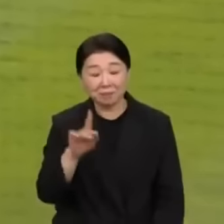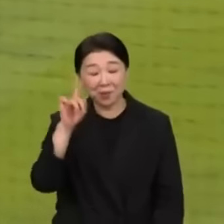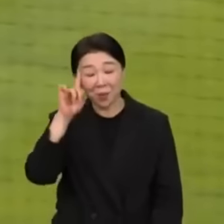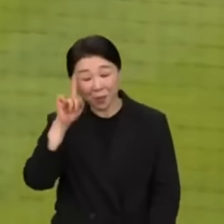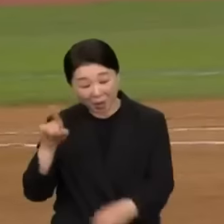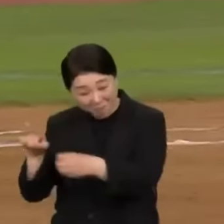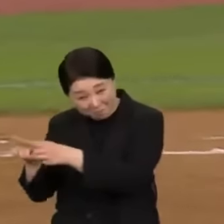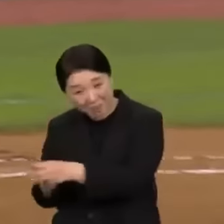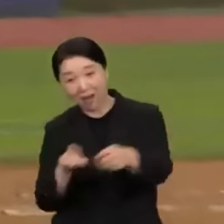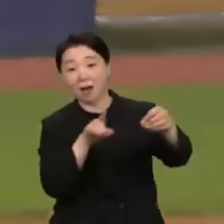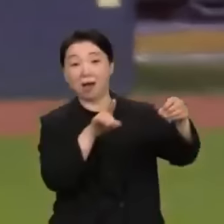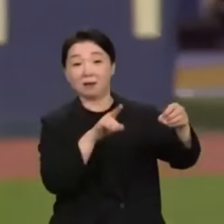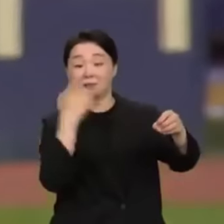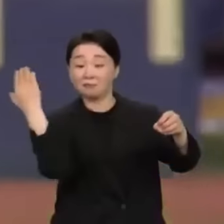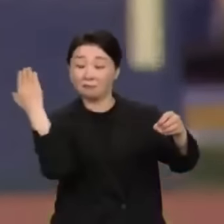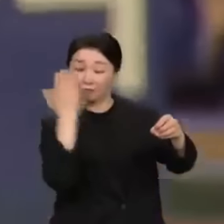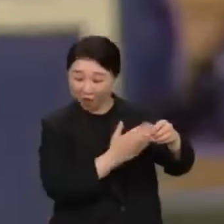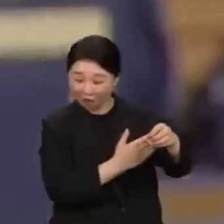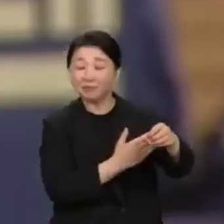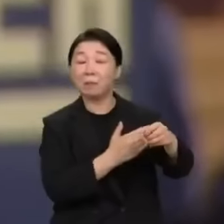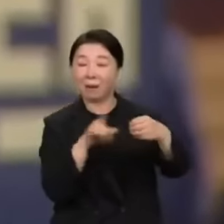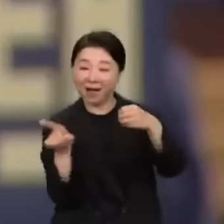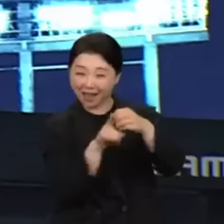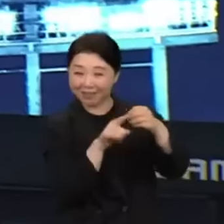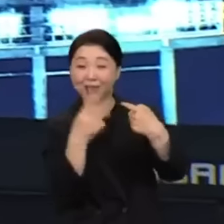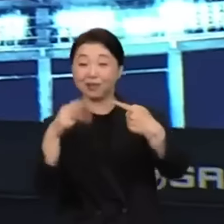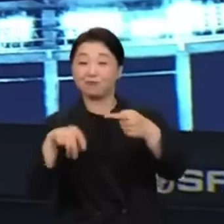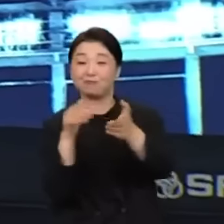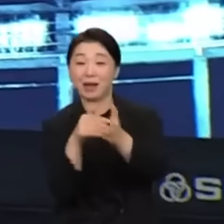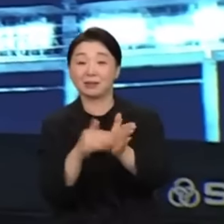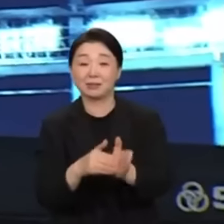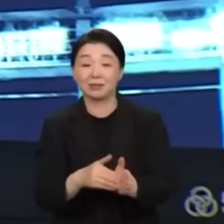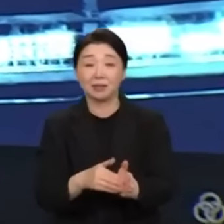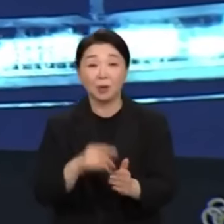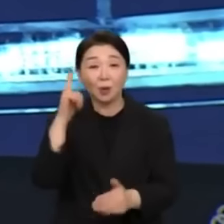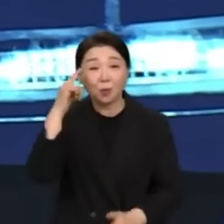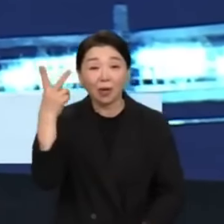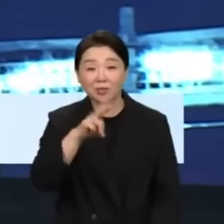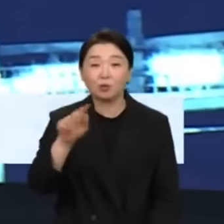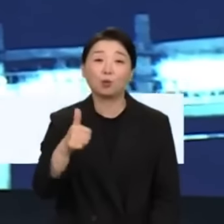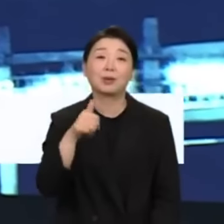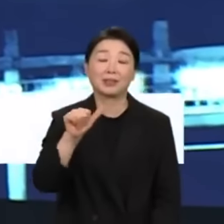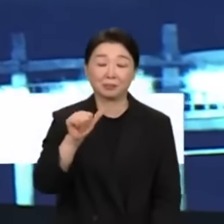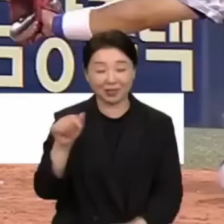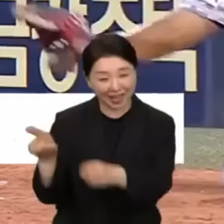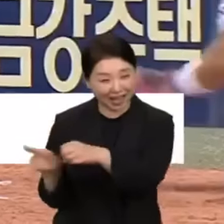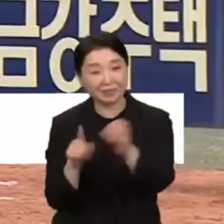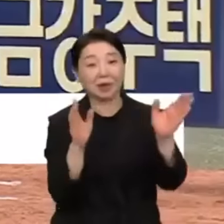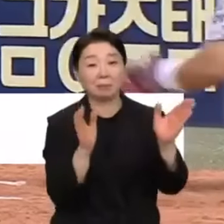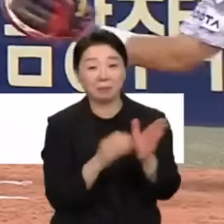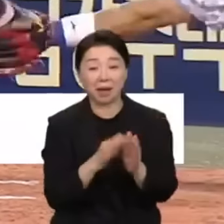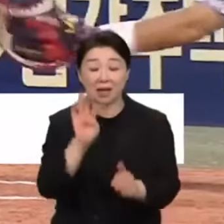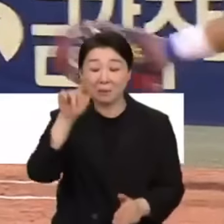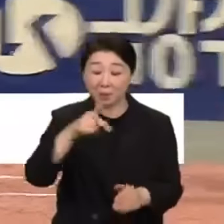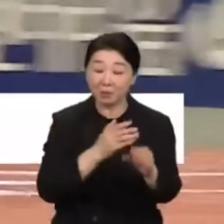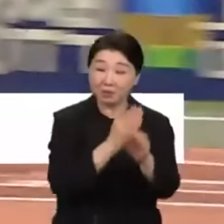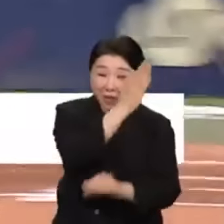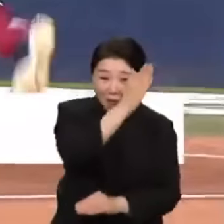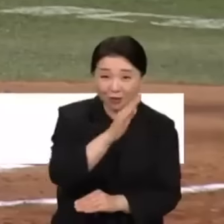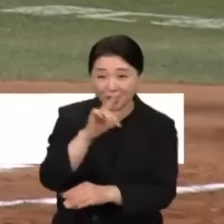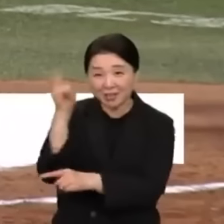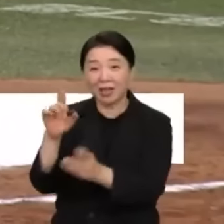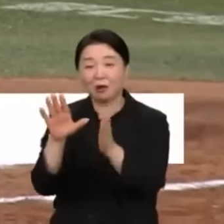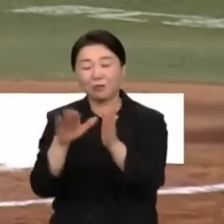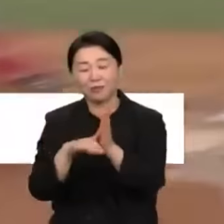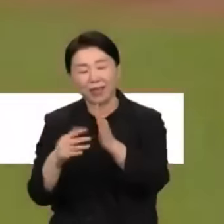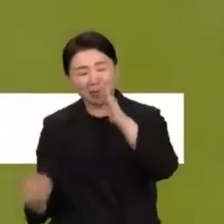포크볼을 밀어쳐 깨끗한 좌전 안타를 만들어냅니다. 통산 2,505번째 안타, 박용택을 넘어 프로야구의 최다